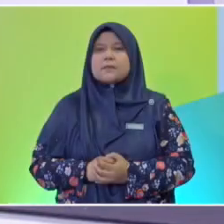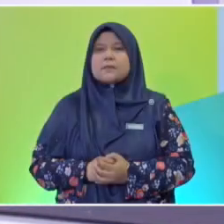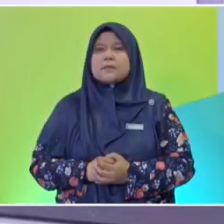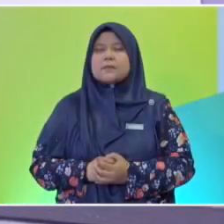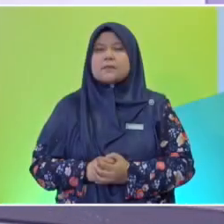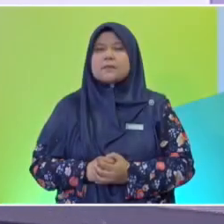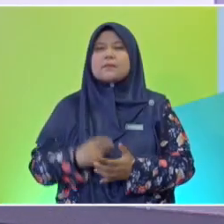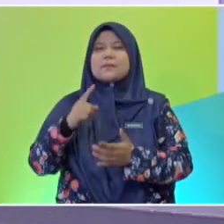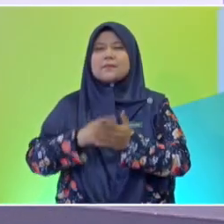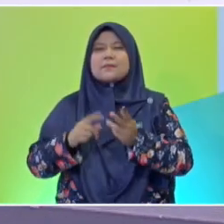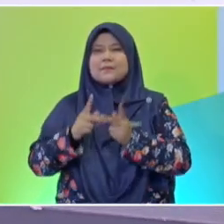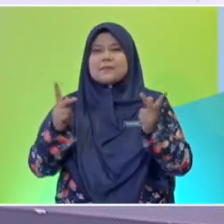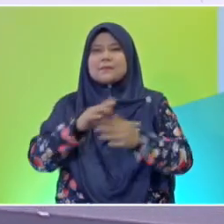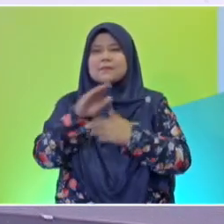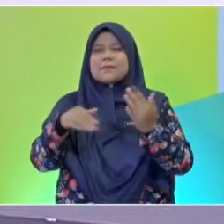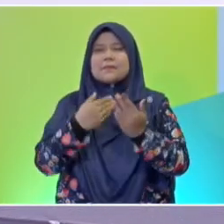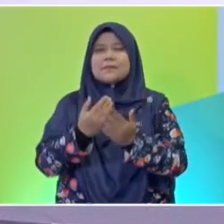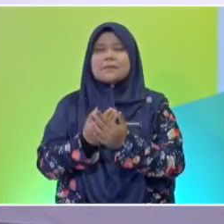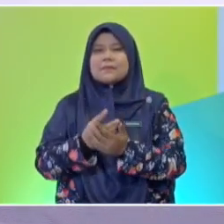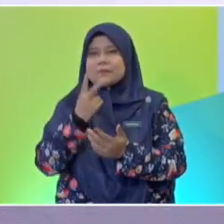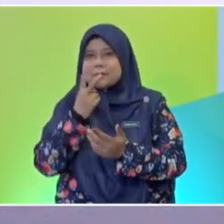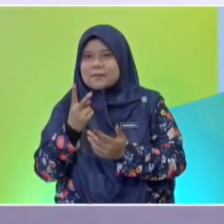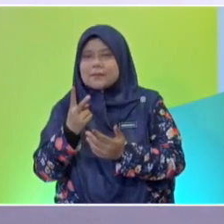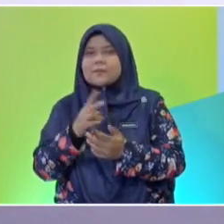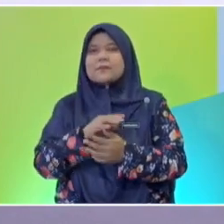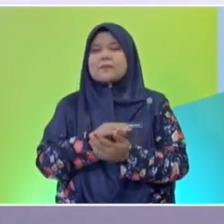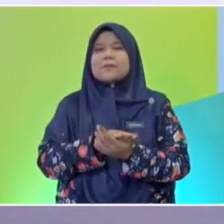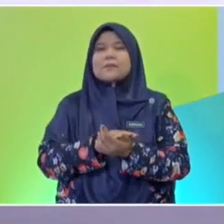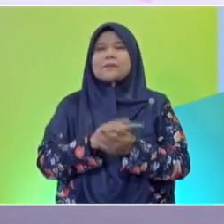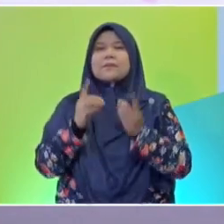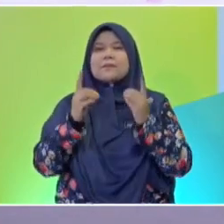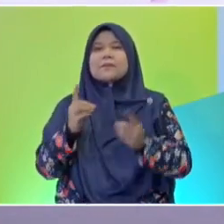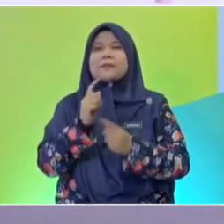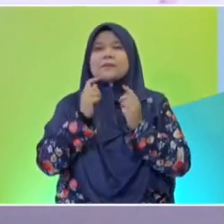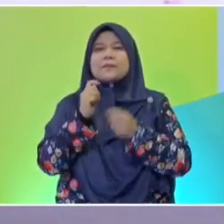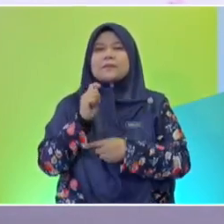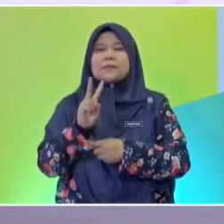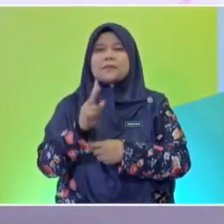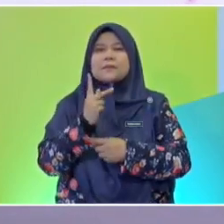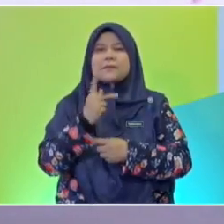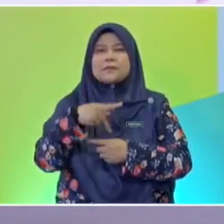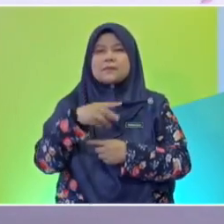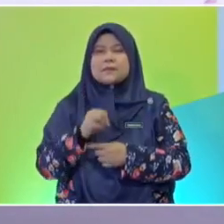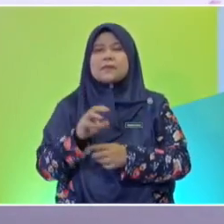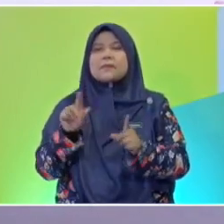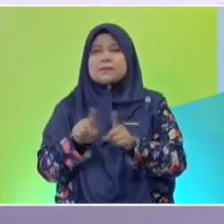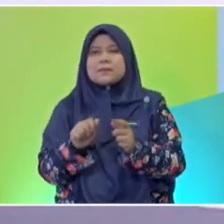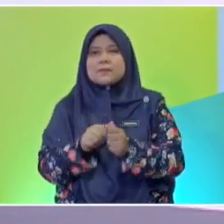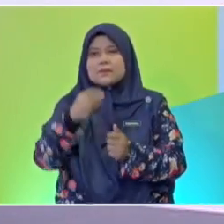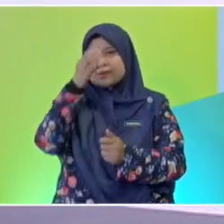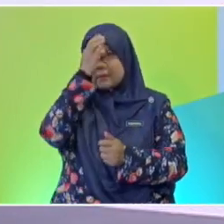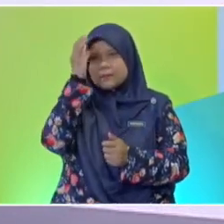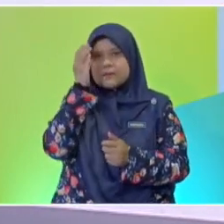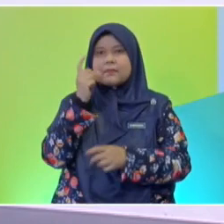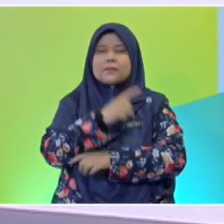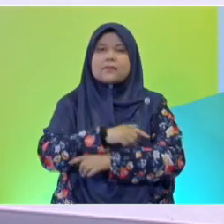Apa kabar semua anda sedang menonton slot menengah rendah hanya di directvm bersama saya Chris MJ dan hari ini